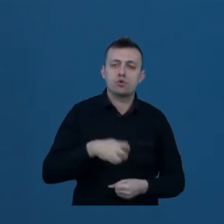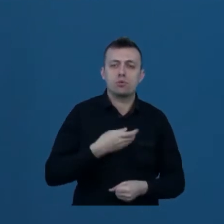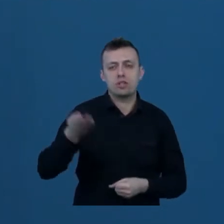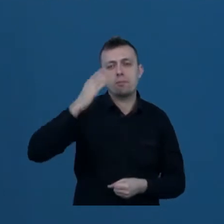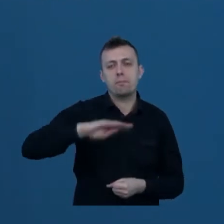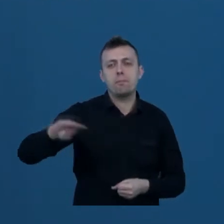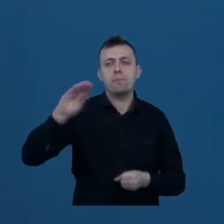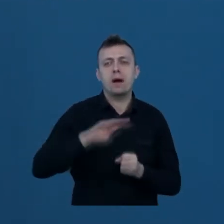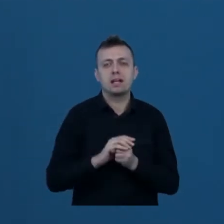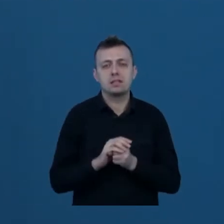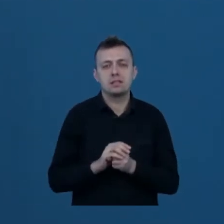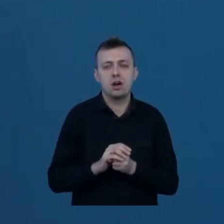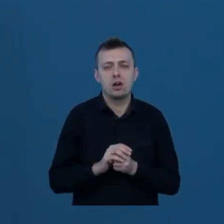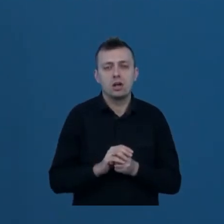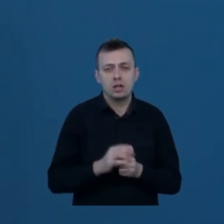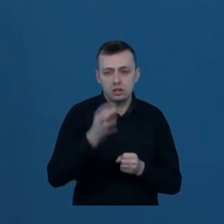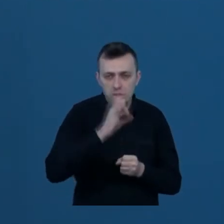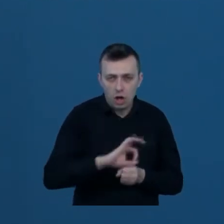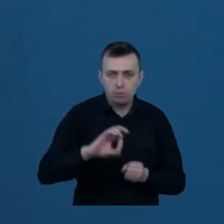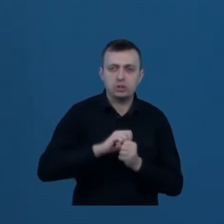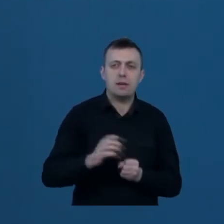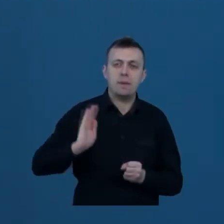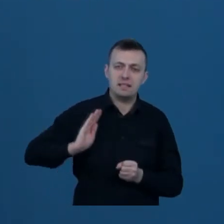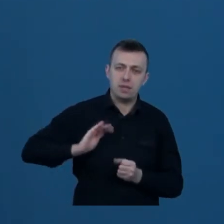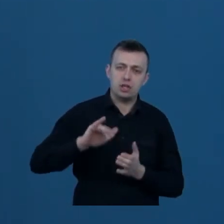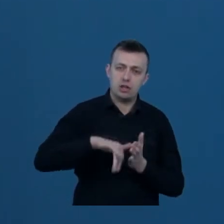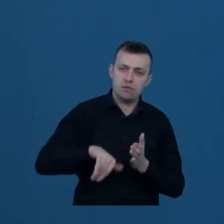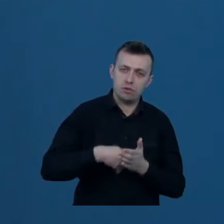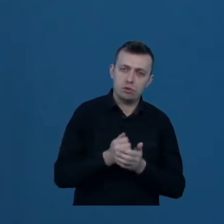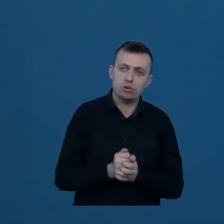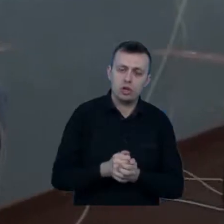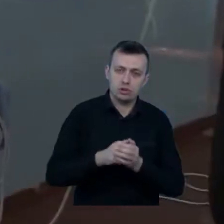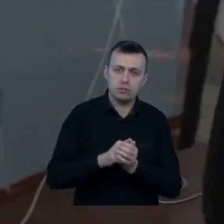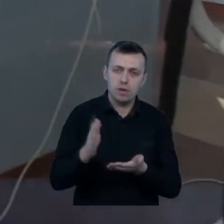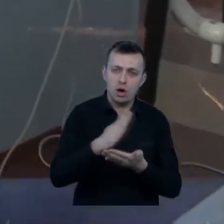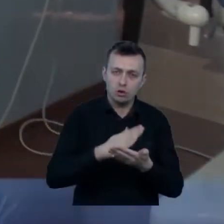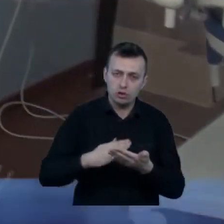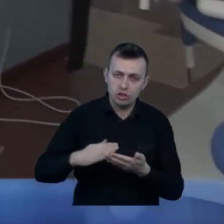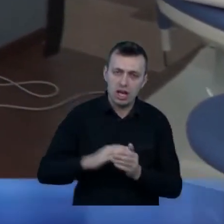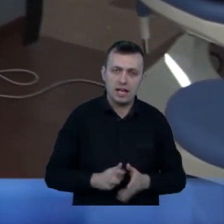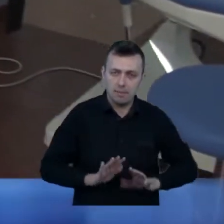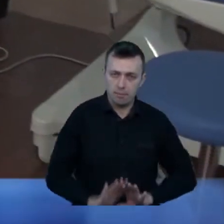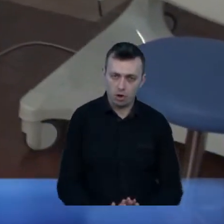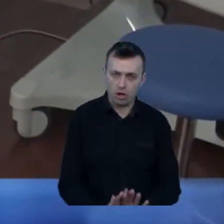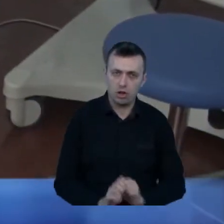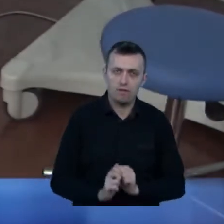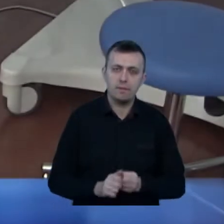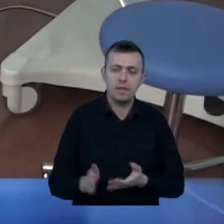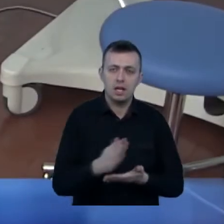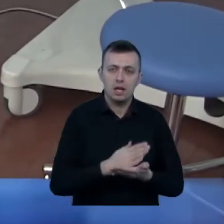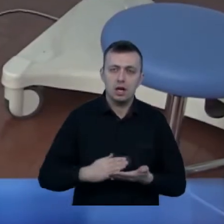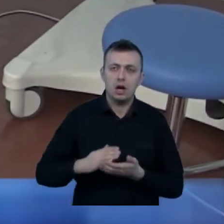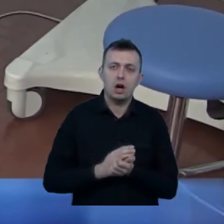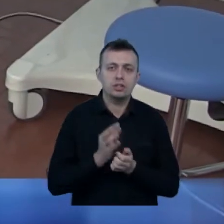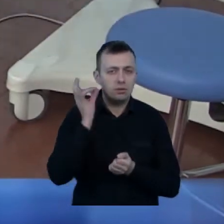się zdecydowanie bardziej komfortowo i bezpiecznie na oddziale położniczo-ginekologicznym. Do Kutnowskiego Szpitala Samorządowego trafiły